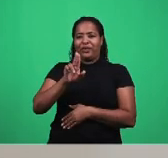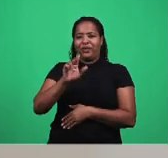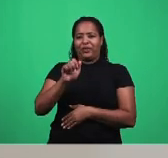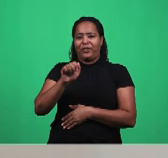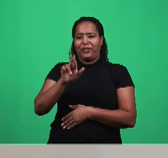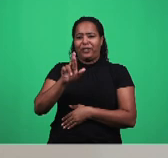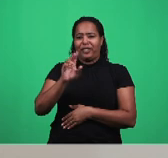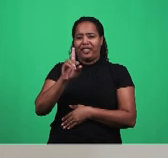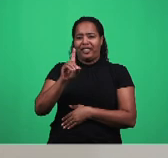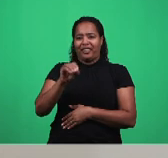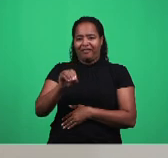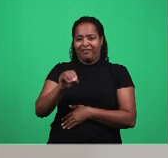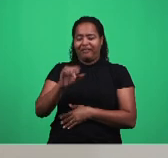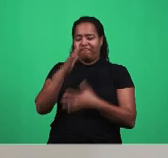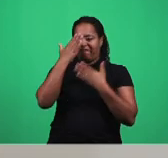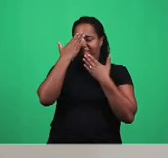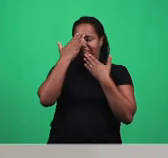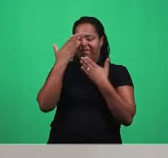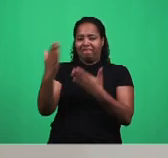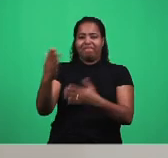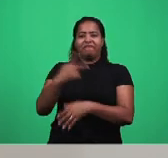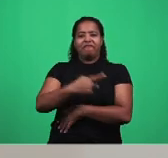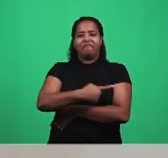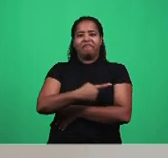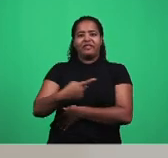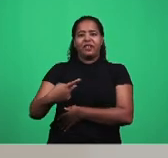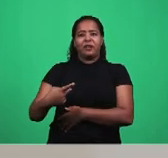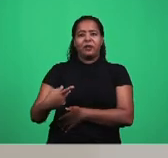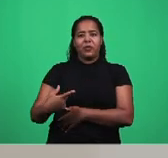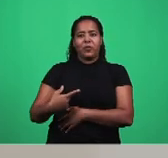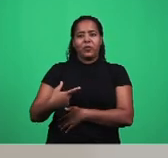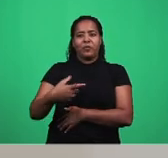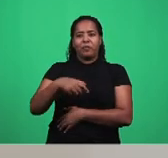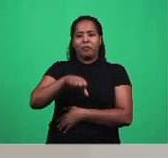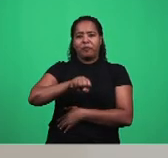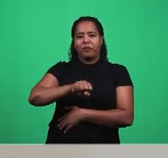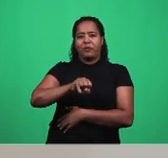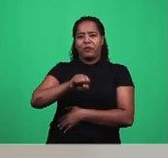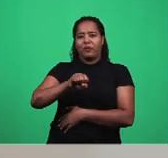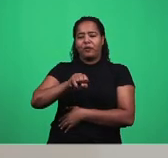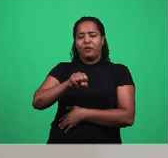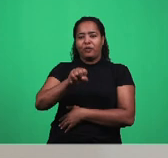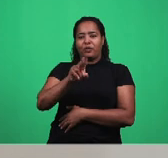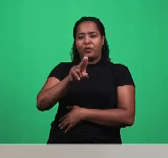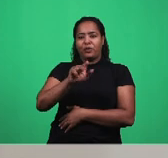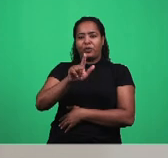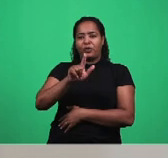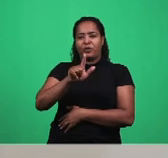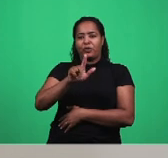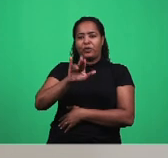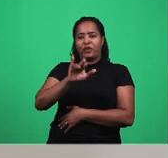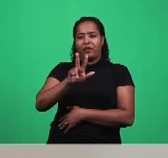pasteur Sullivan aussi, le pasteur